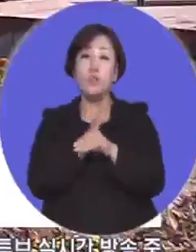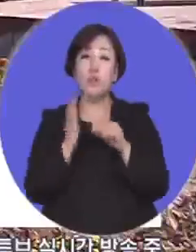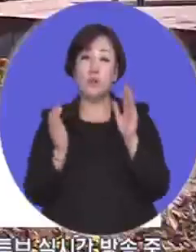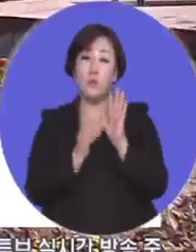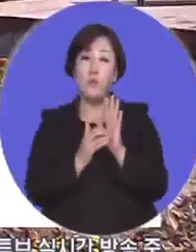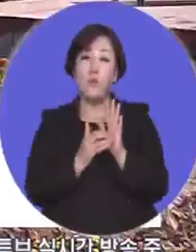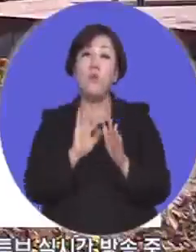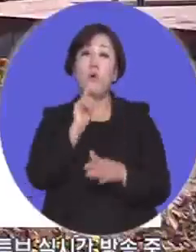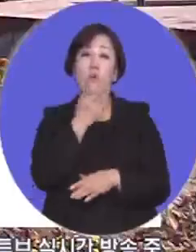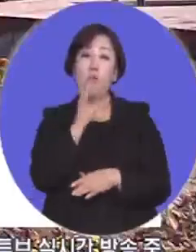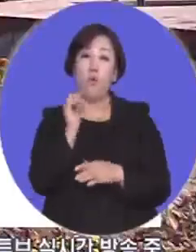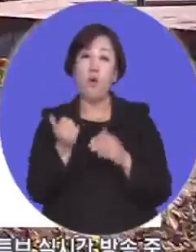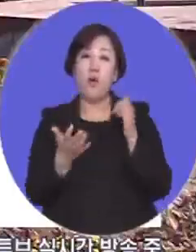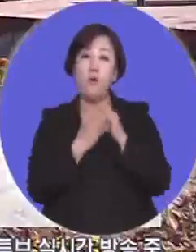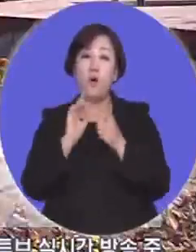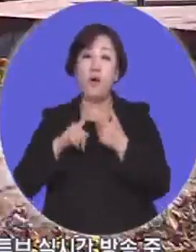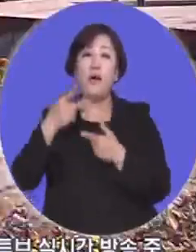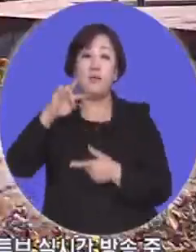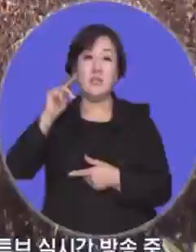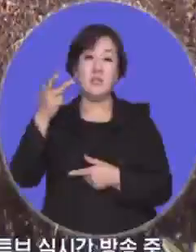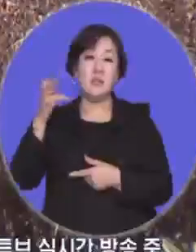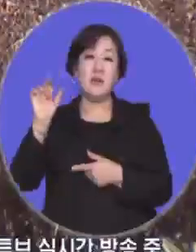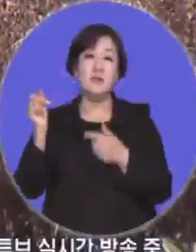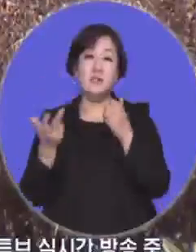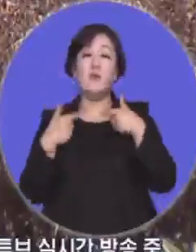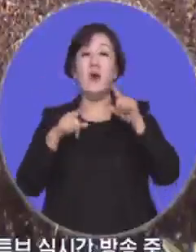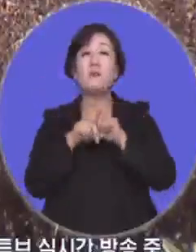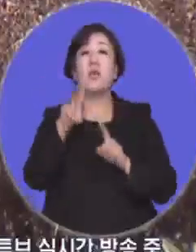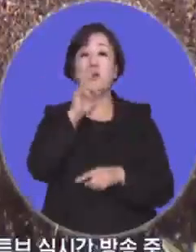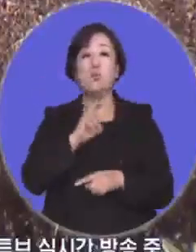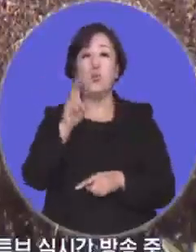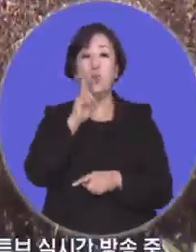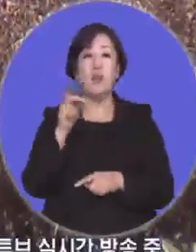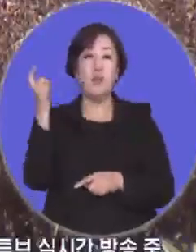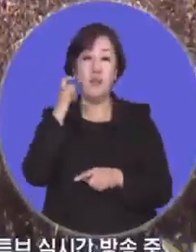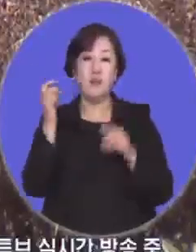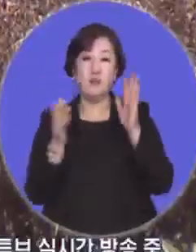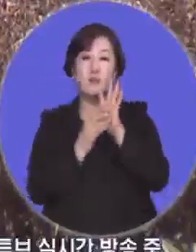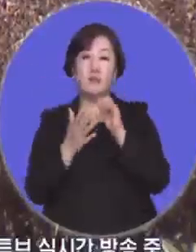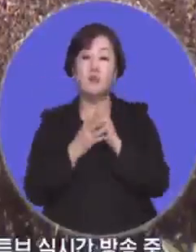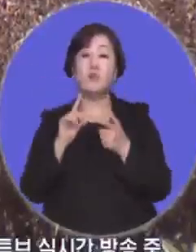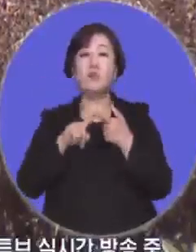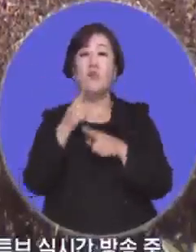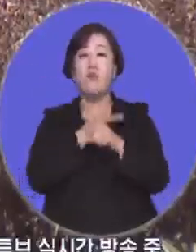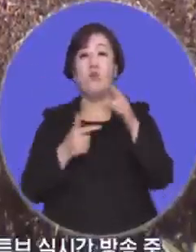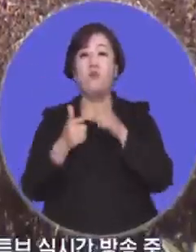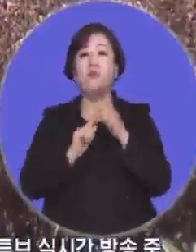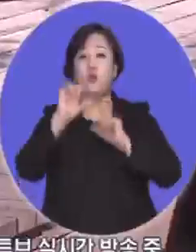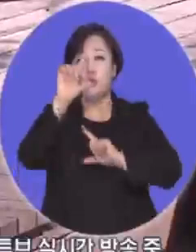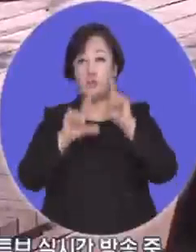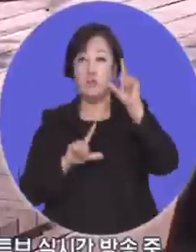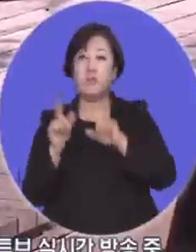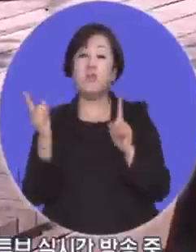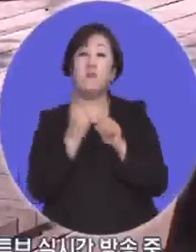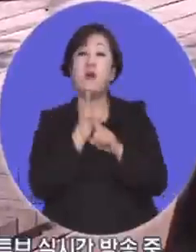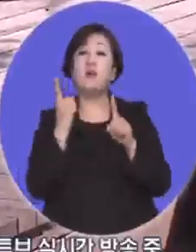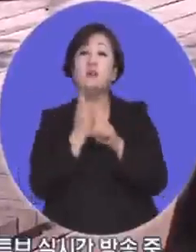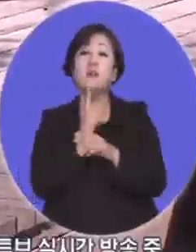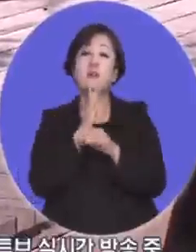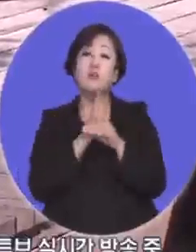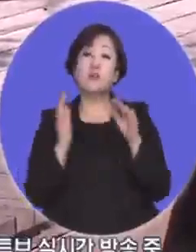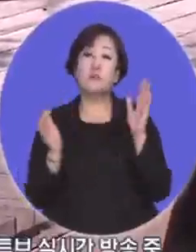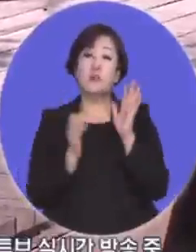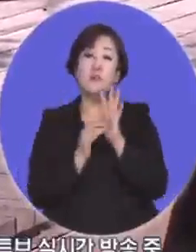봉화 분수와 상갓집 분수도 음악과 어우러져서 삭막했던 매곡천의 분위기가 달라지고 있습니다.